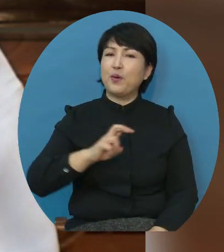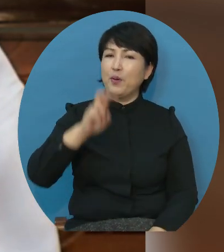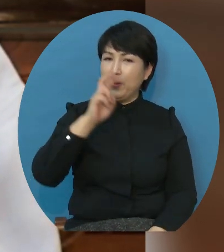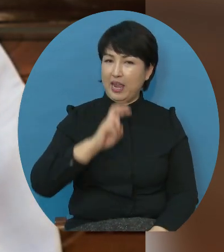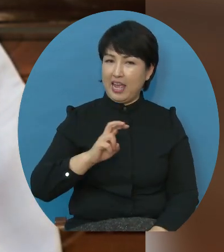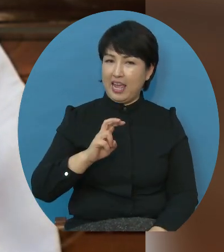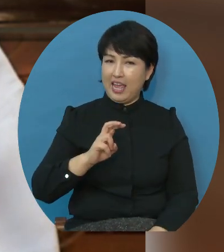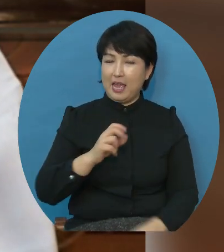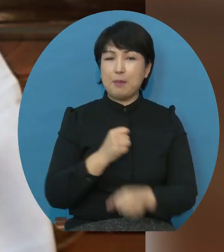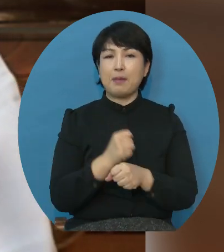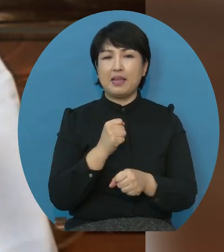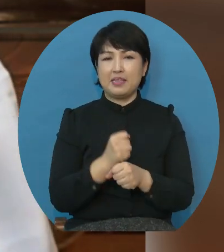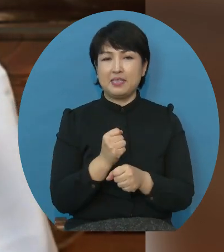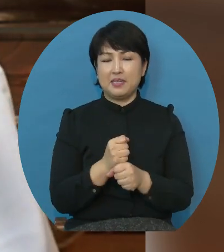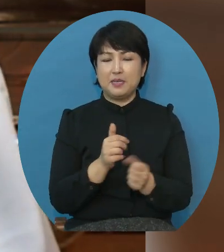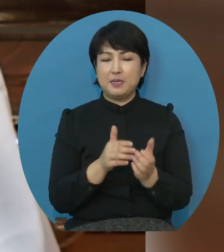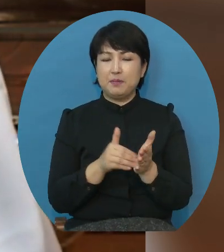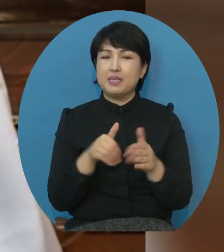안게 있습니다